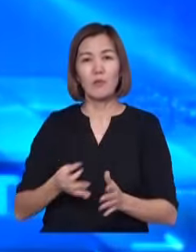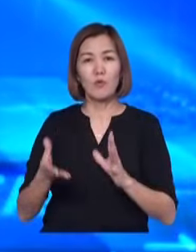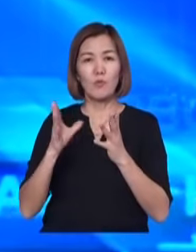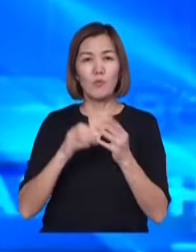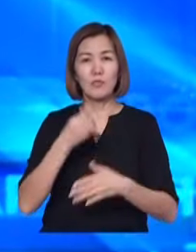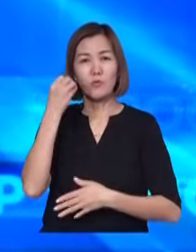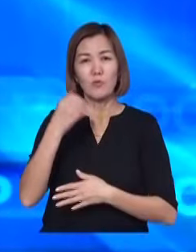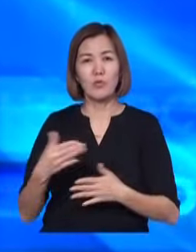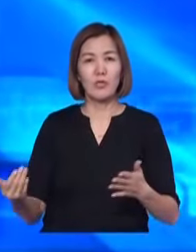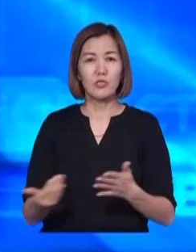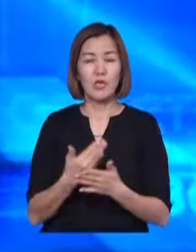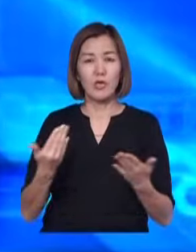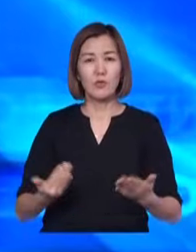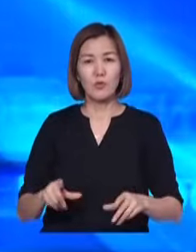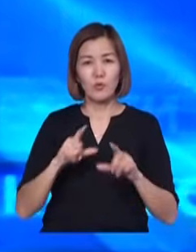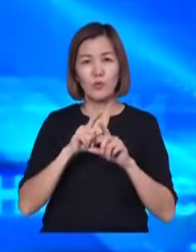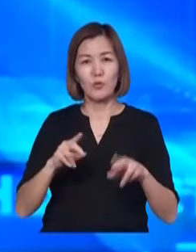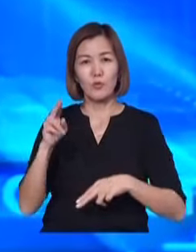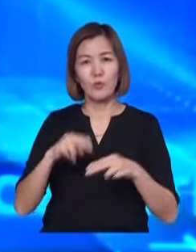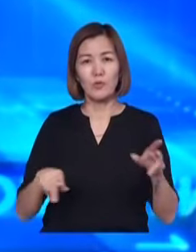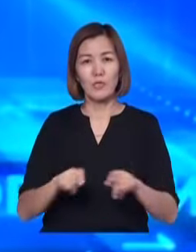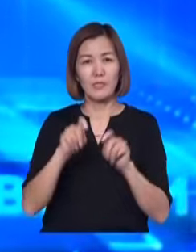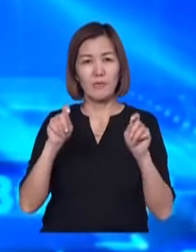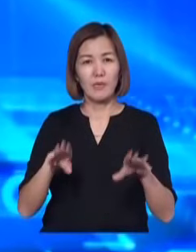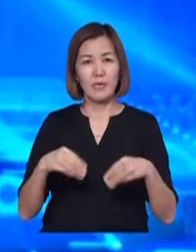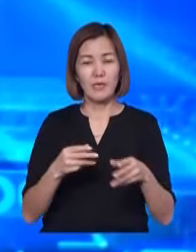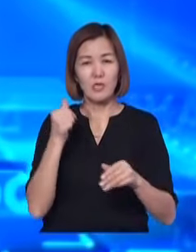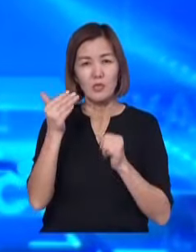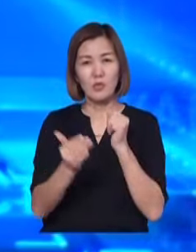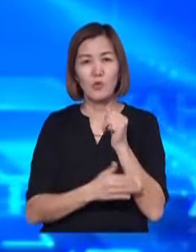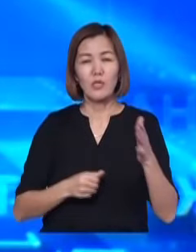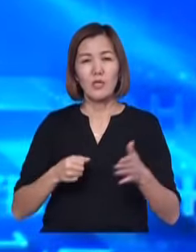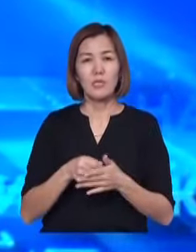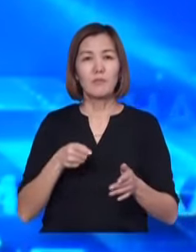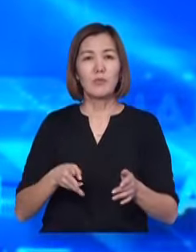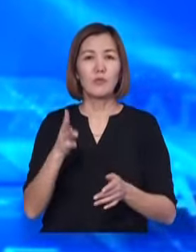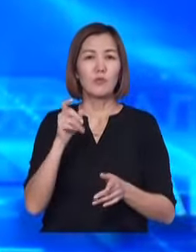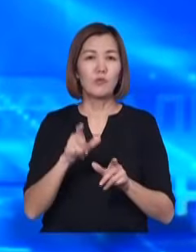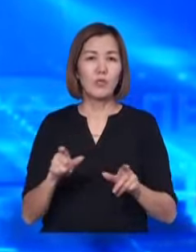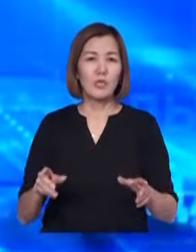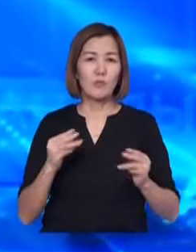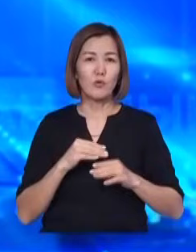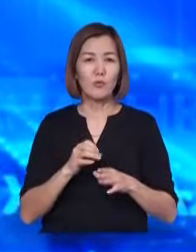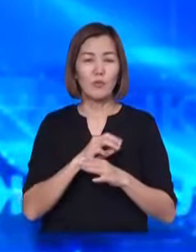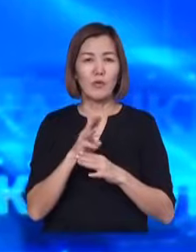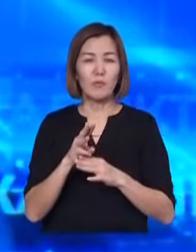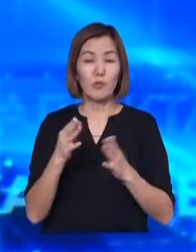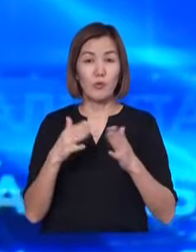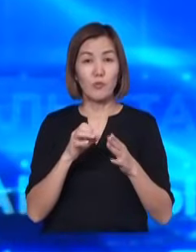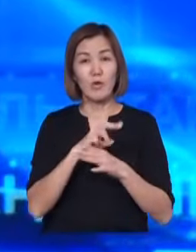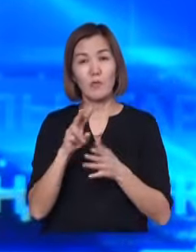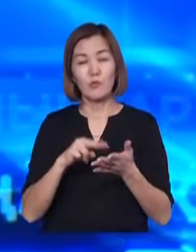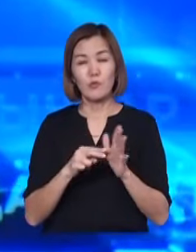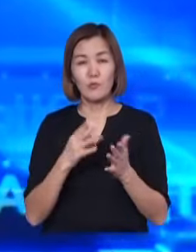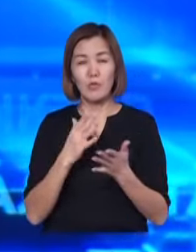Алматы облысы орталығында жаңа тұрғын үй кешендері қолданысқа беріледі. Жыл соңына дейін 1400-ге жуық адамды баспанамен қамту жоспарланып